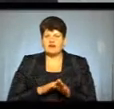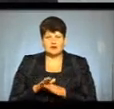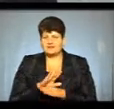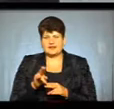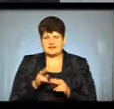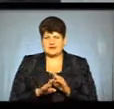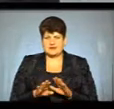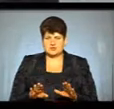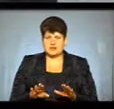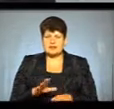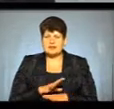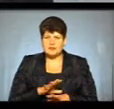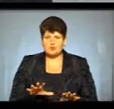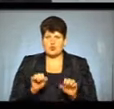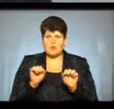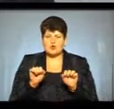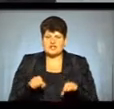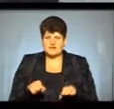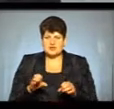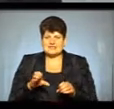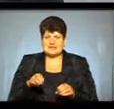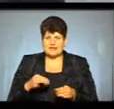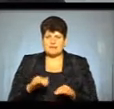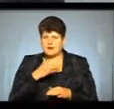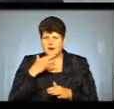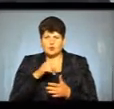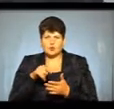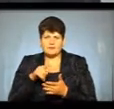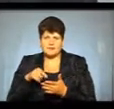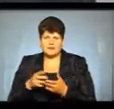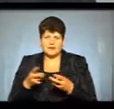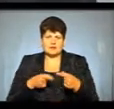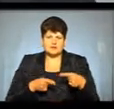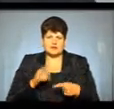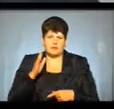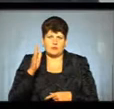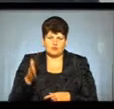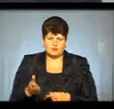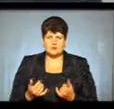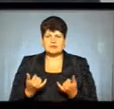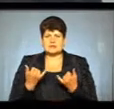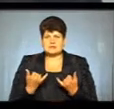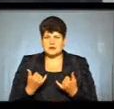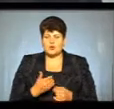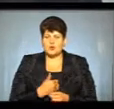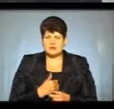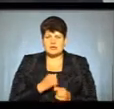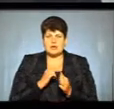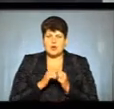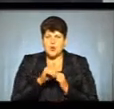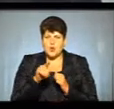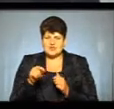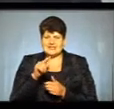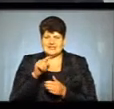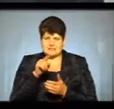було можливостей, ще багато питань треба дискутувати в майбутньому. Ми зараз хочемо на кожне з питань, бо сьогодні фізично не